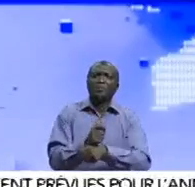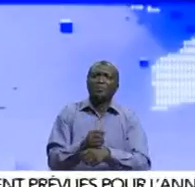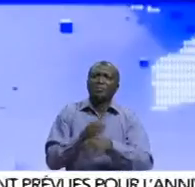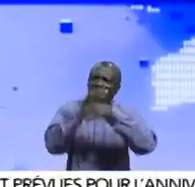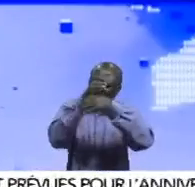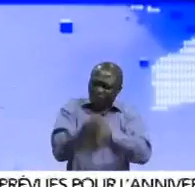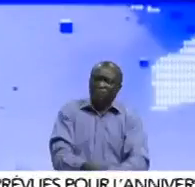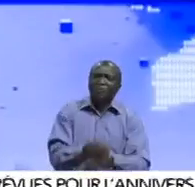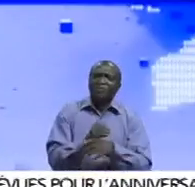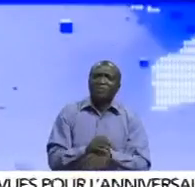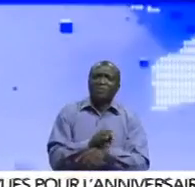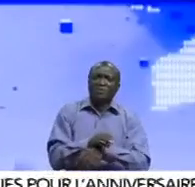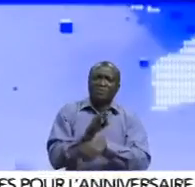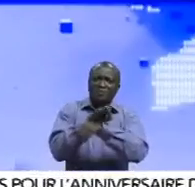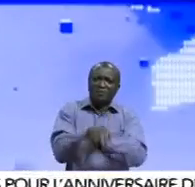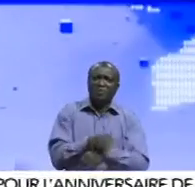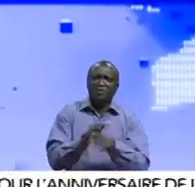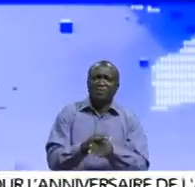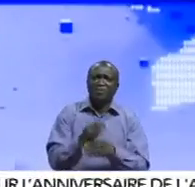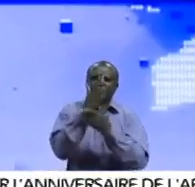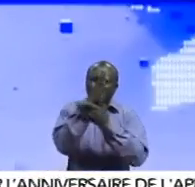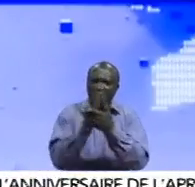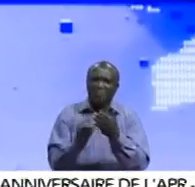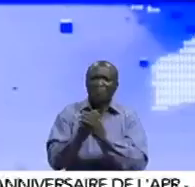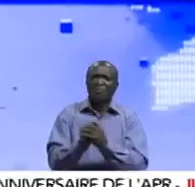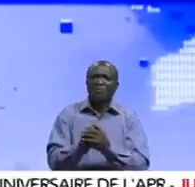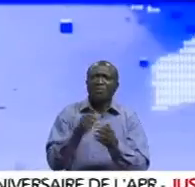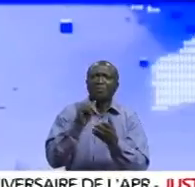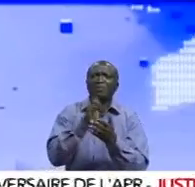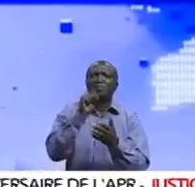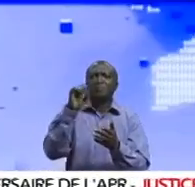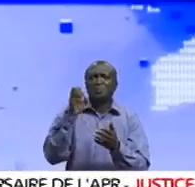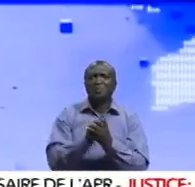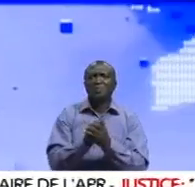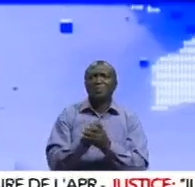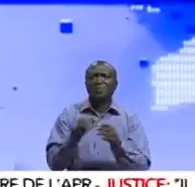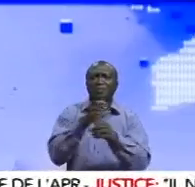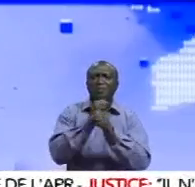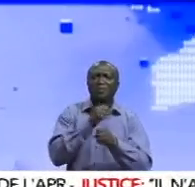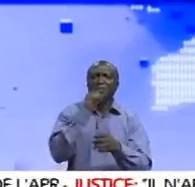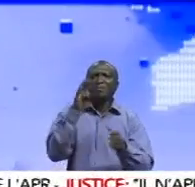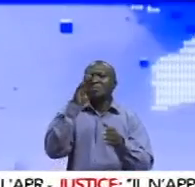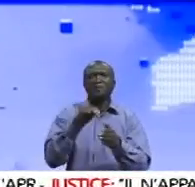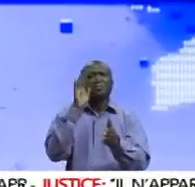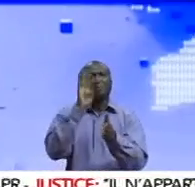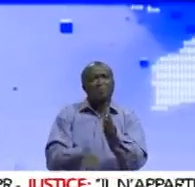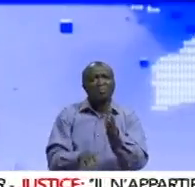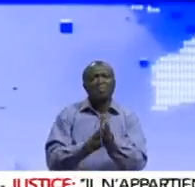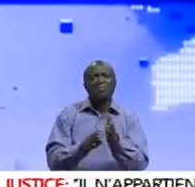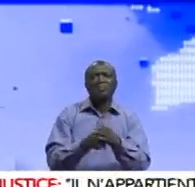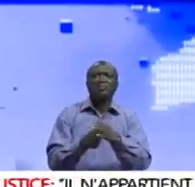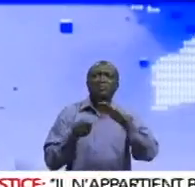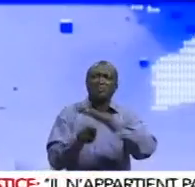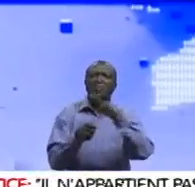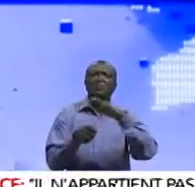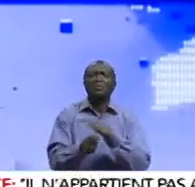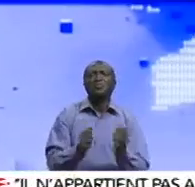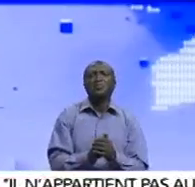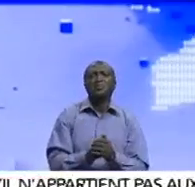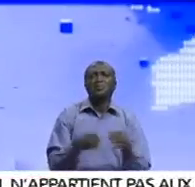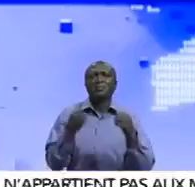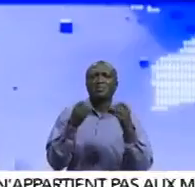députés aouatam et mousliate selon elle l'adoption de la peine de mort ne signifie pas baisse de la criminalité elle prendne un nouveau type de